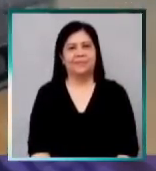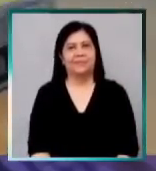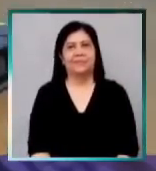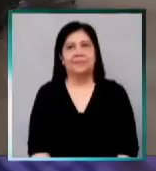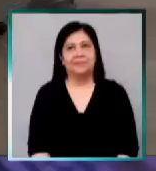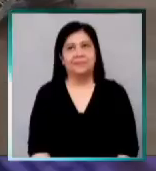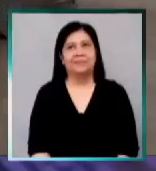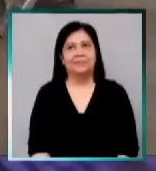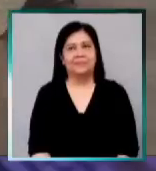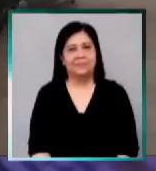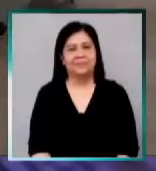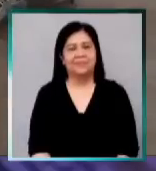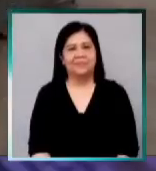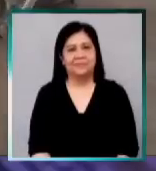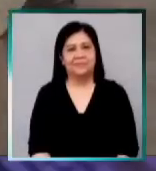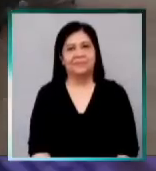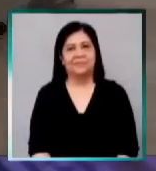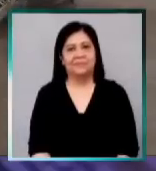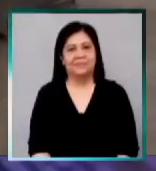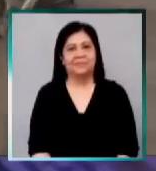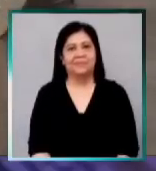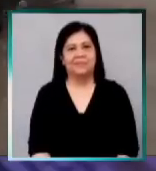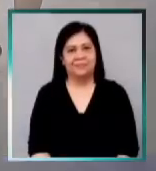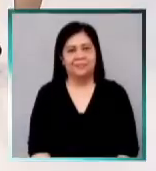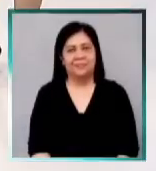Rafi Tima, GMA News.